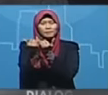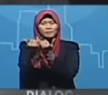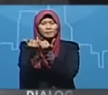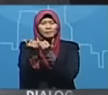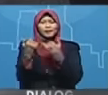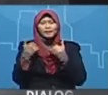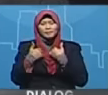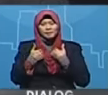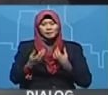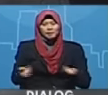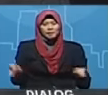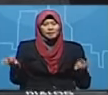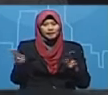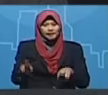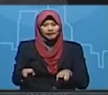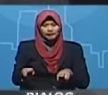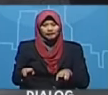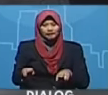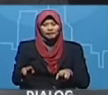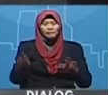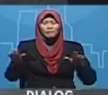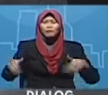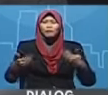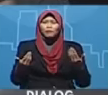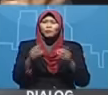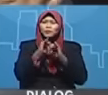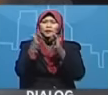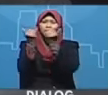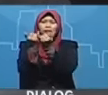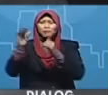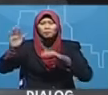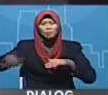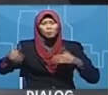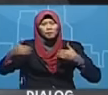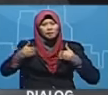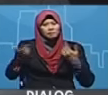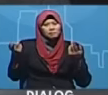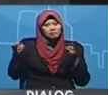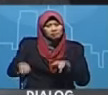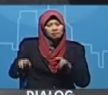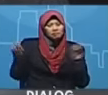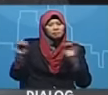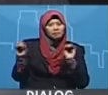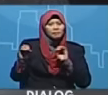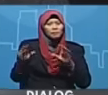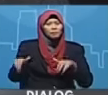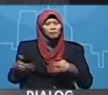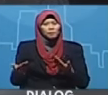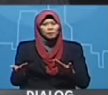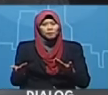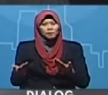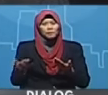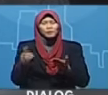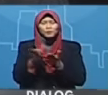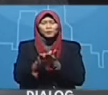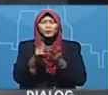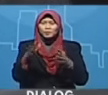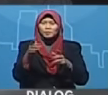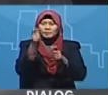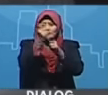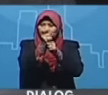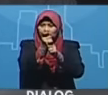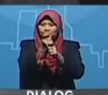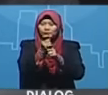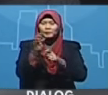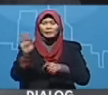yang ada perjanjian ya. Jadi bagaimana pula syarikat-syarikat yang tidak ada perjanjian dengan muasasah? Jadi mereka ini kita telah tetapkan supaya